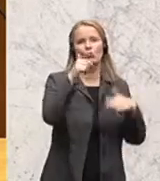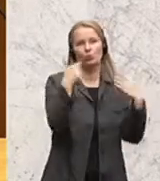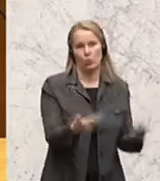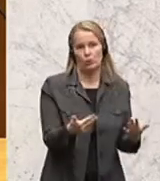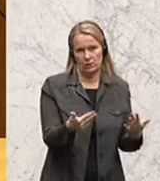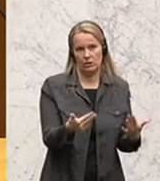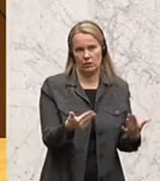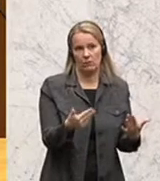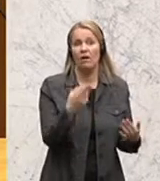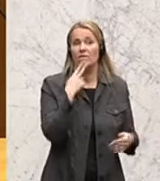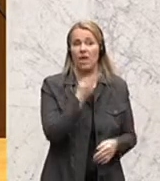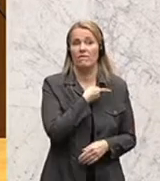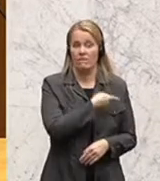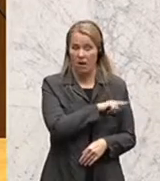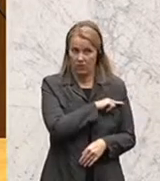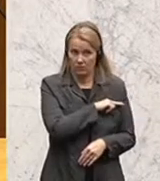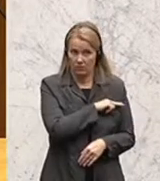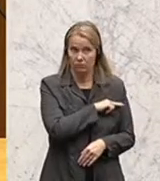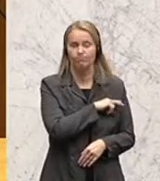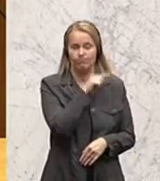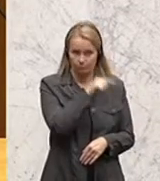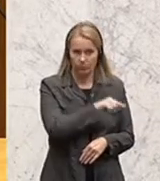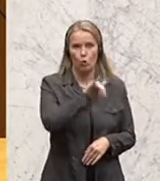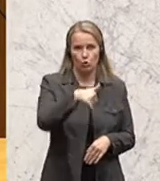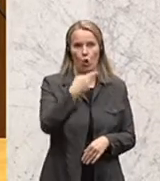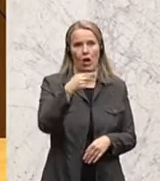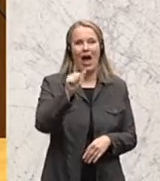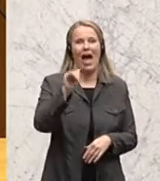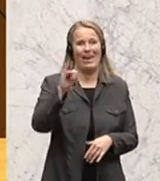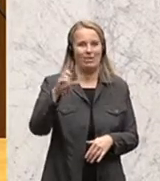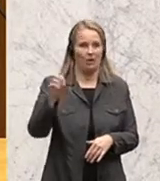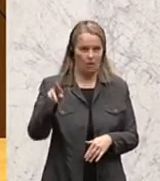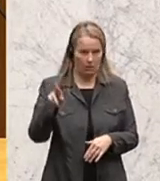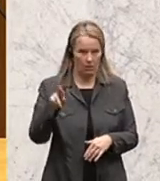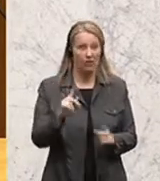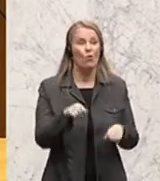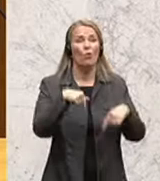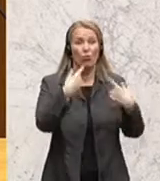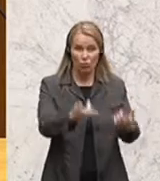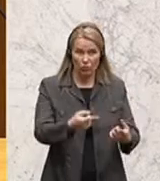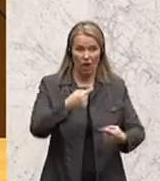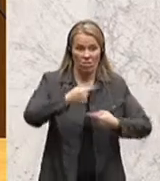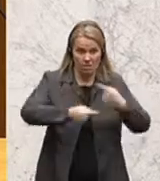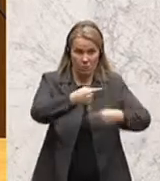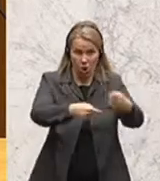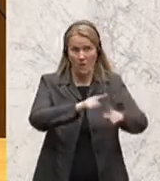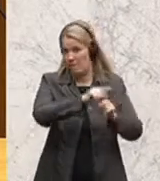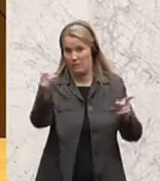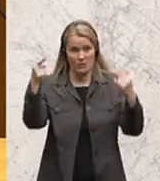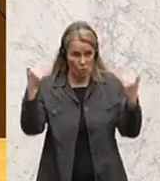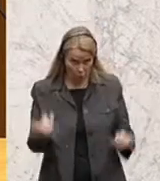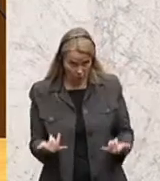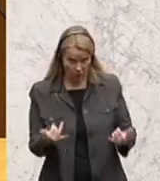1991 und verantwortlich dafür maßgeblich Jörg Haider. Und was dann folgte, bis heute